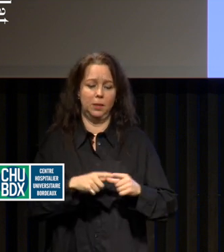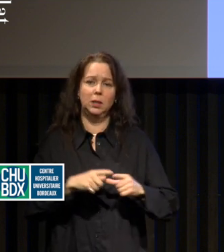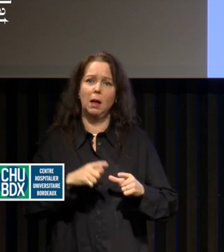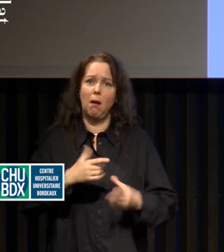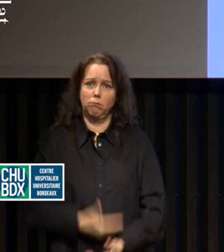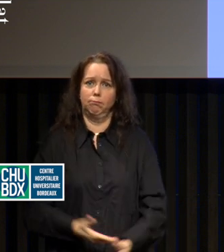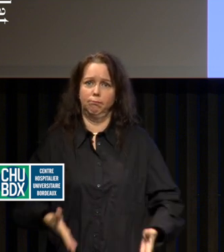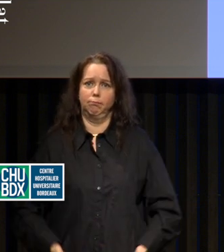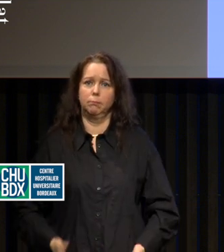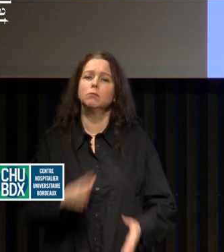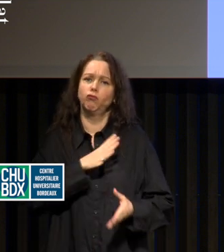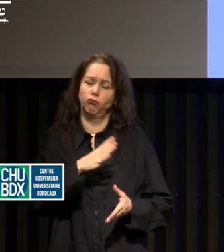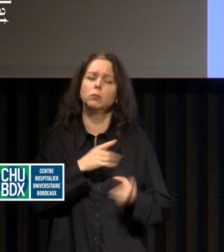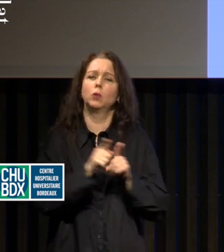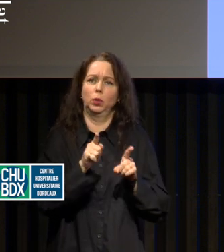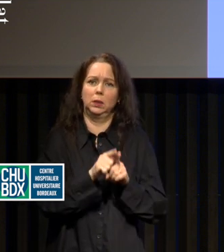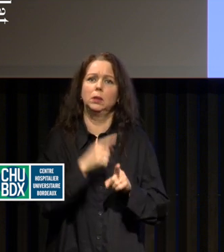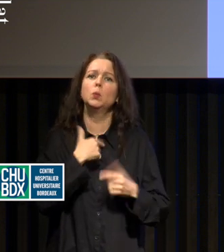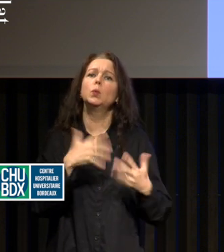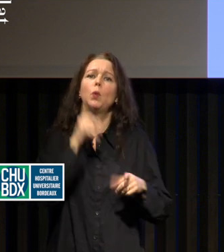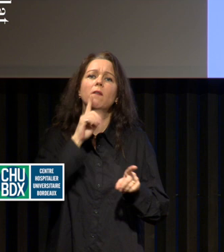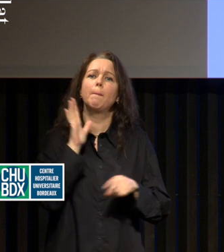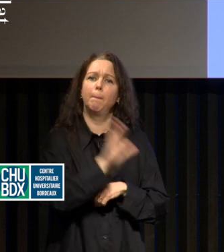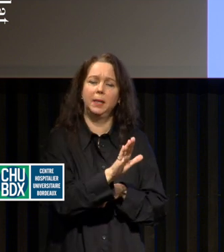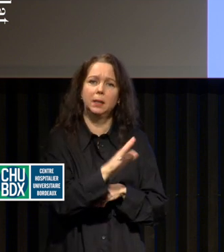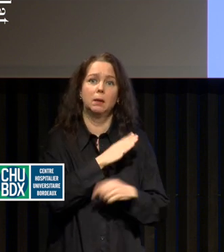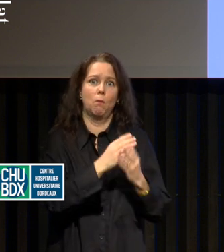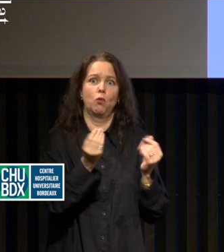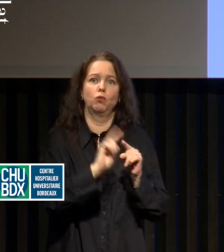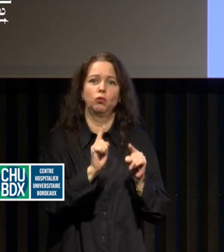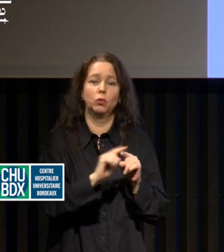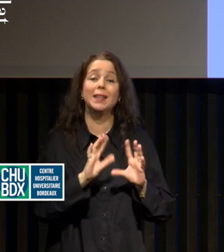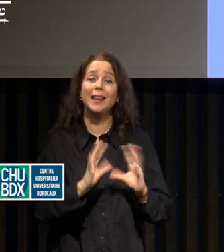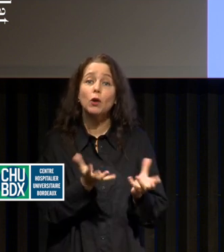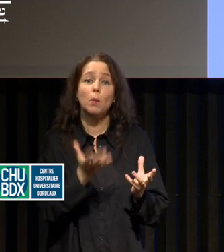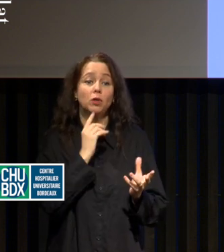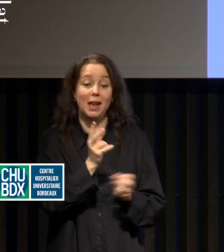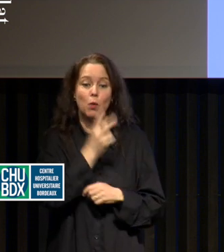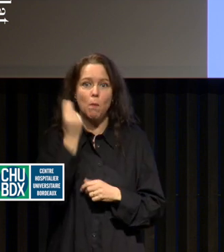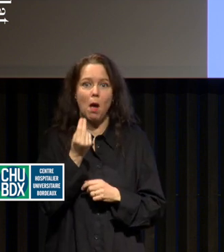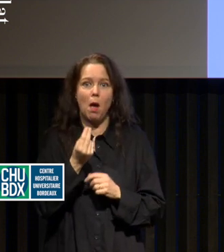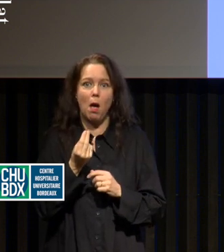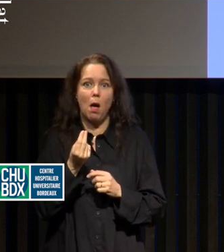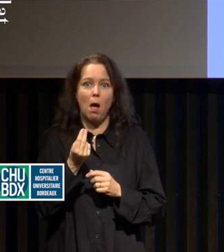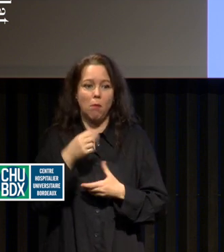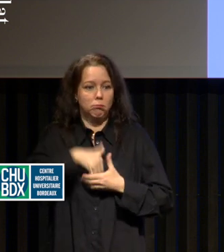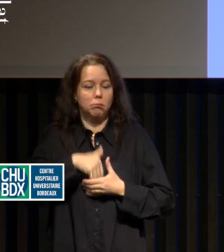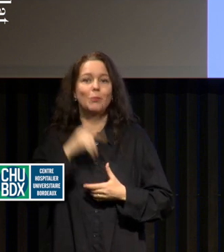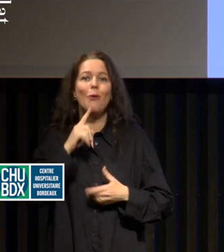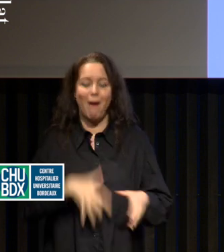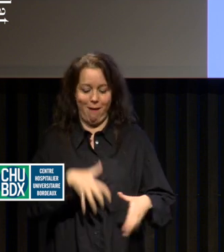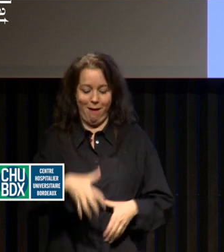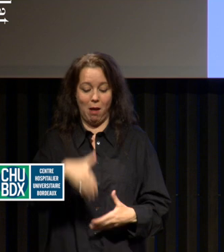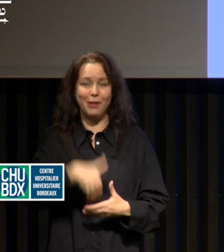l'heure, quand je vous raconterai un petit peu comment est-ce que le microbiote s'implante chez l'être humain, parce que quand on est dans le ventre de nos